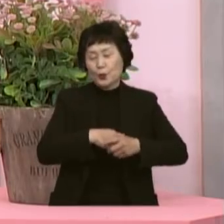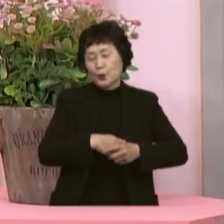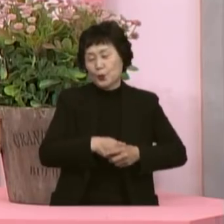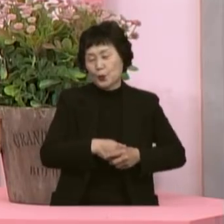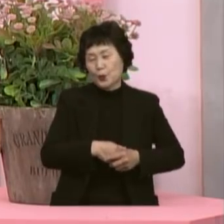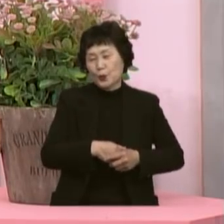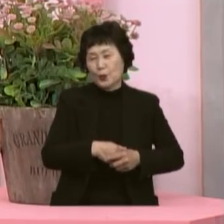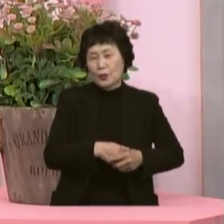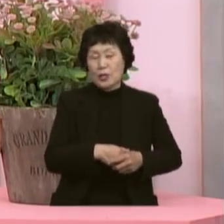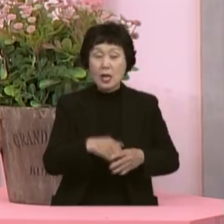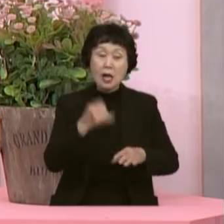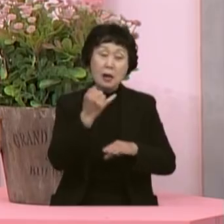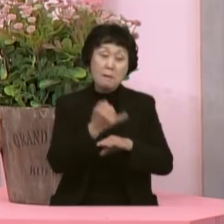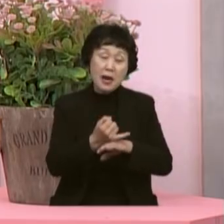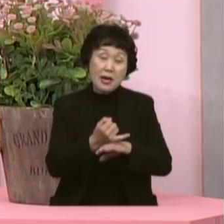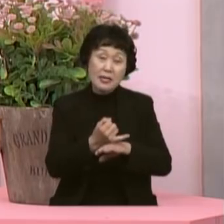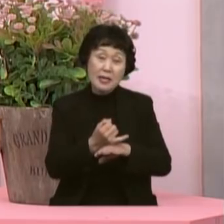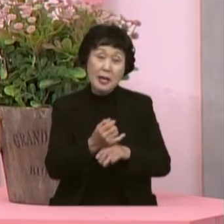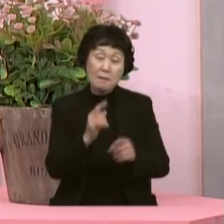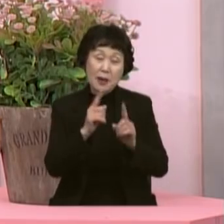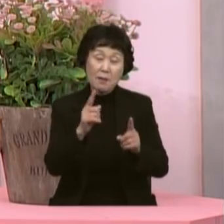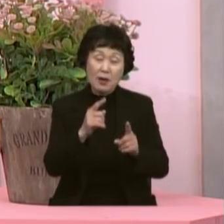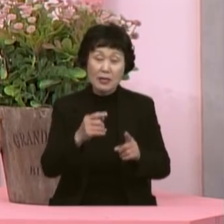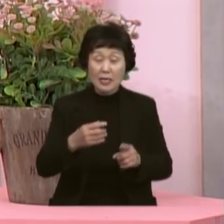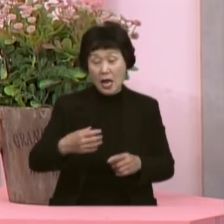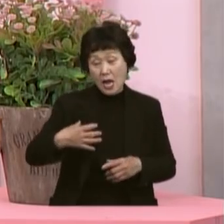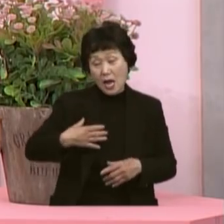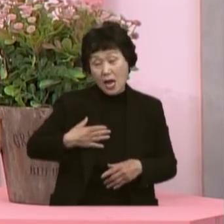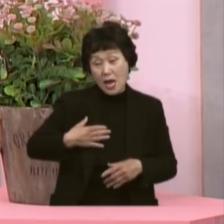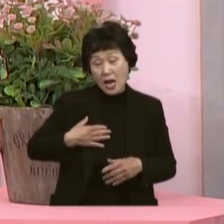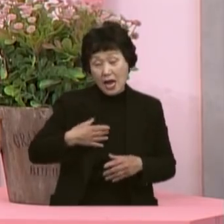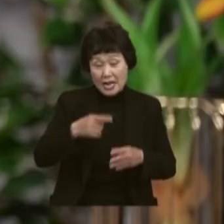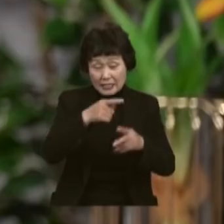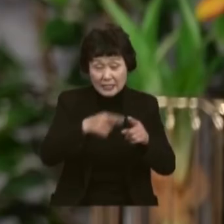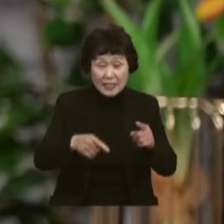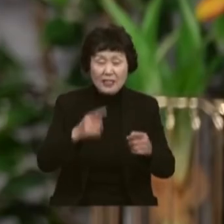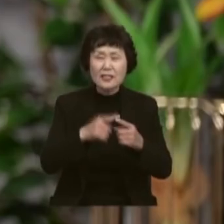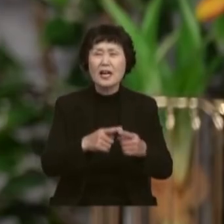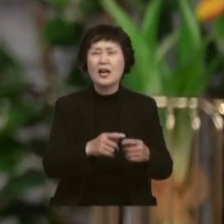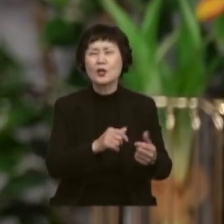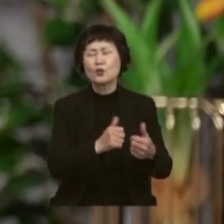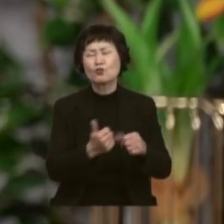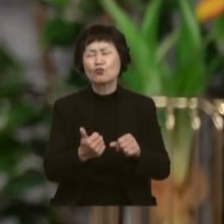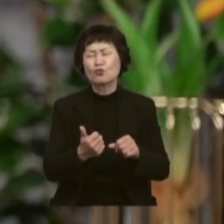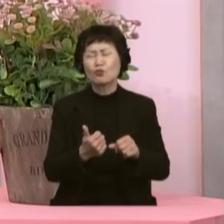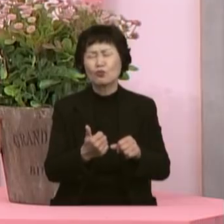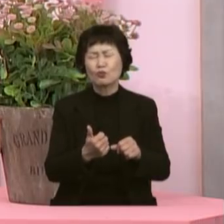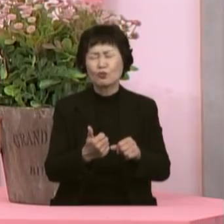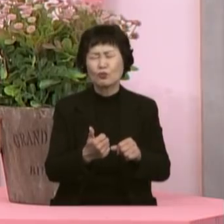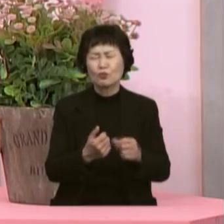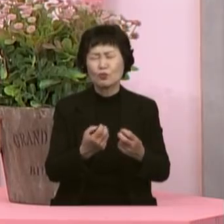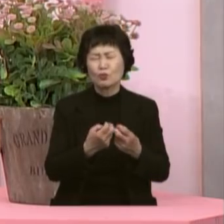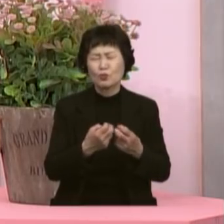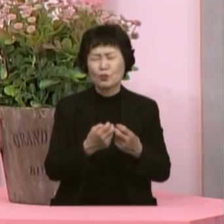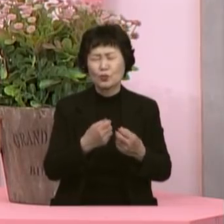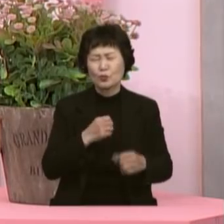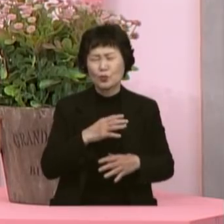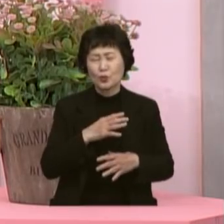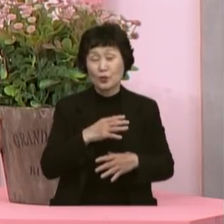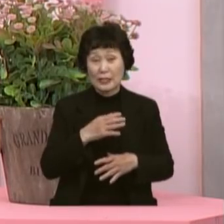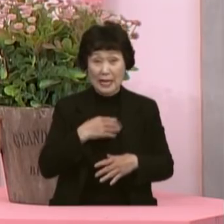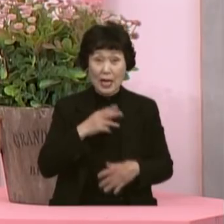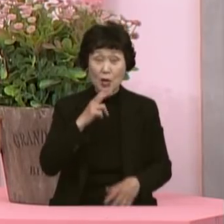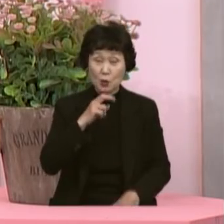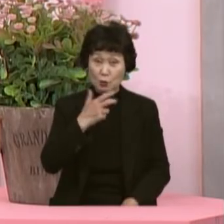간 자르다가 죽을까 봐. 그래서 하나님 나 살려주세요. 겁나지. 자기 27에 죽을까 봐